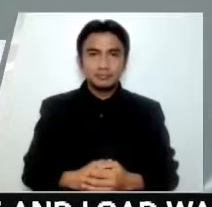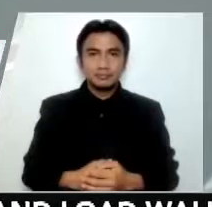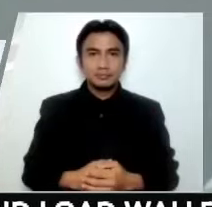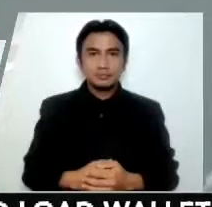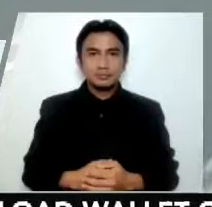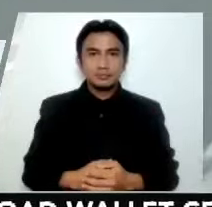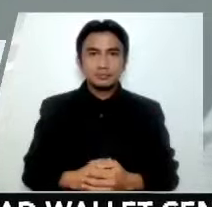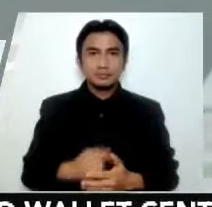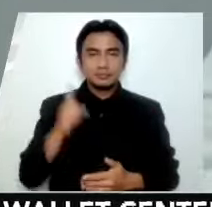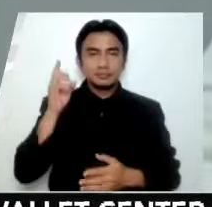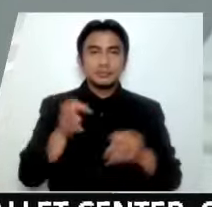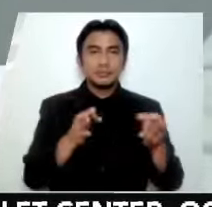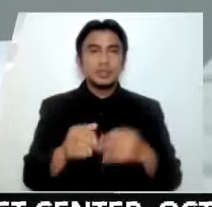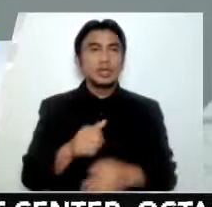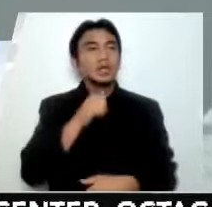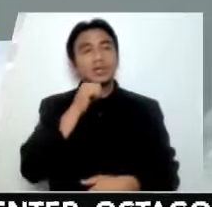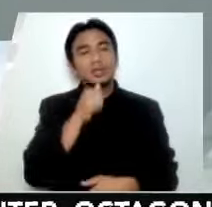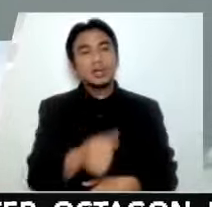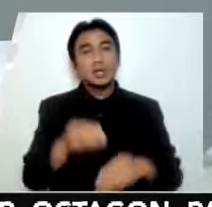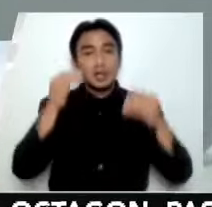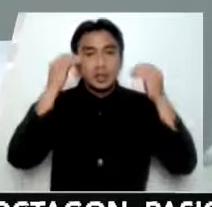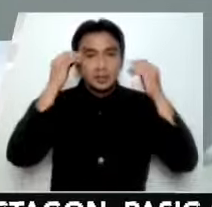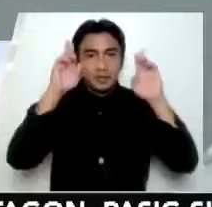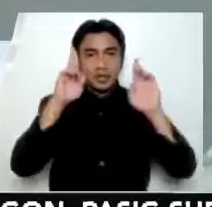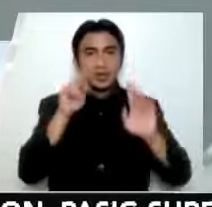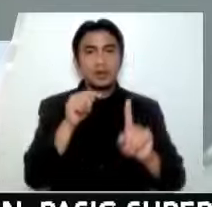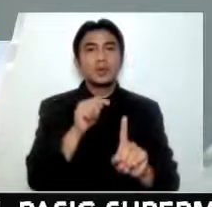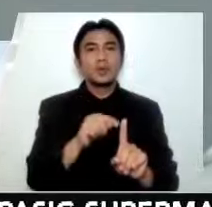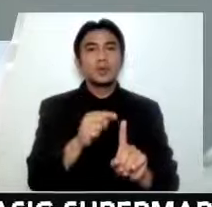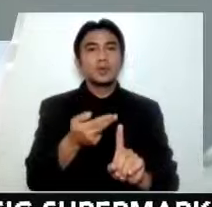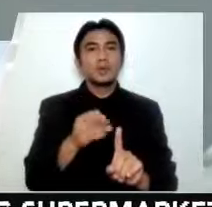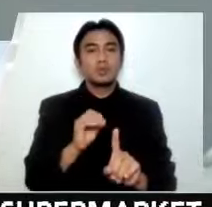Mayor Alice Goh ito. This was taken